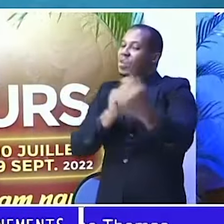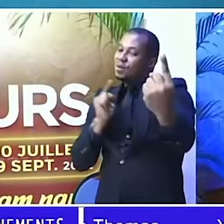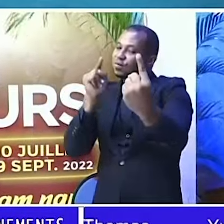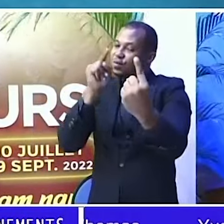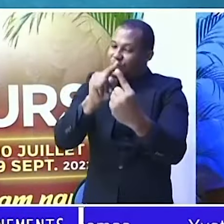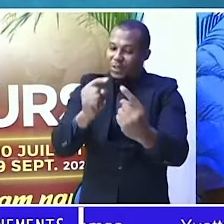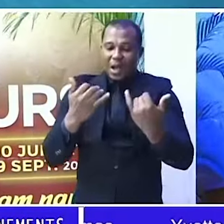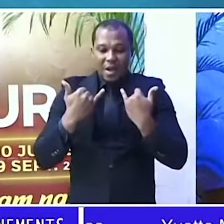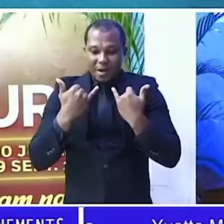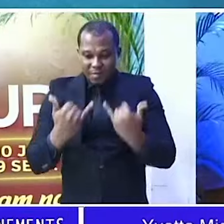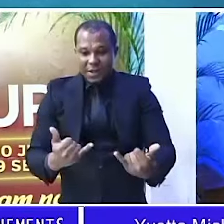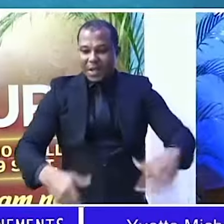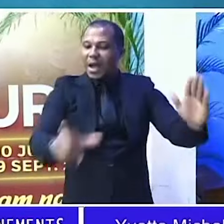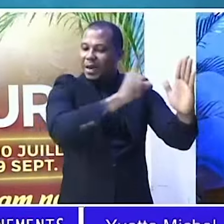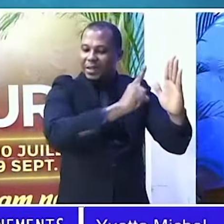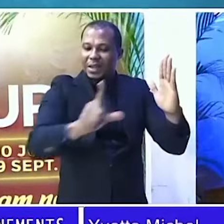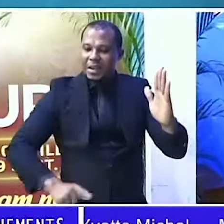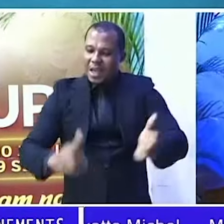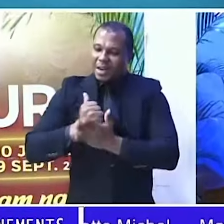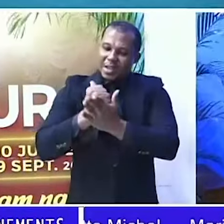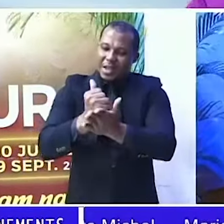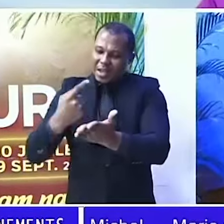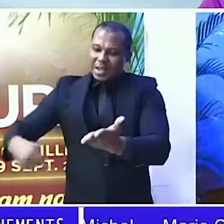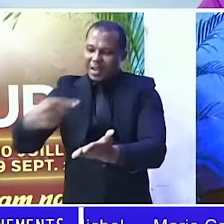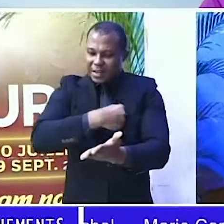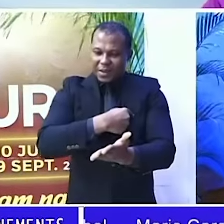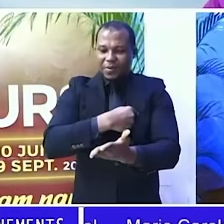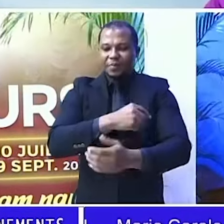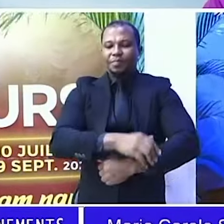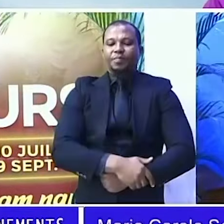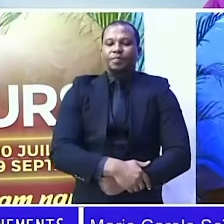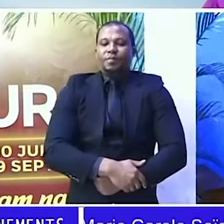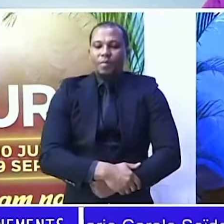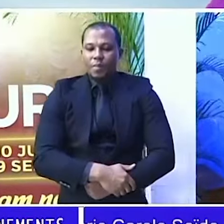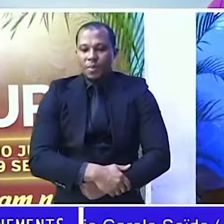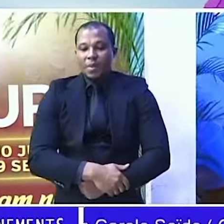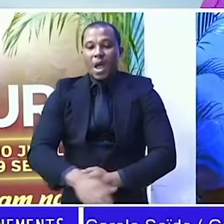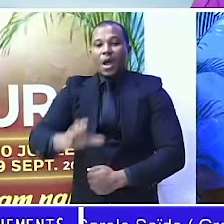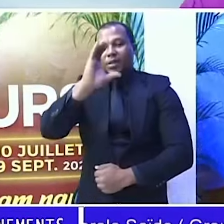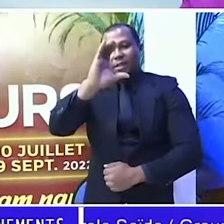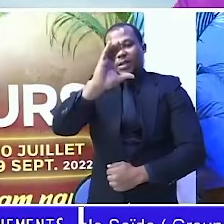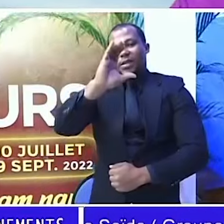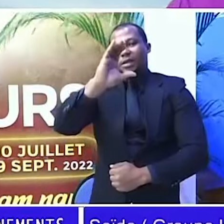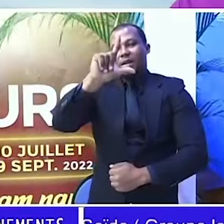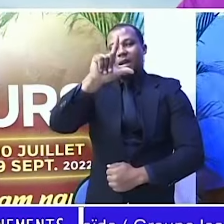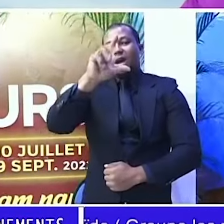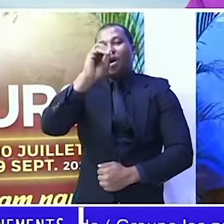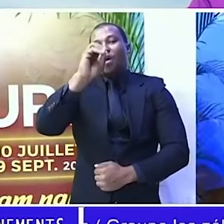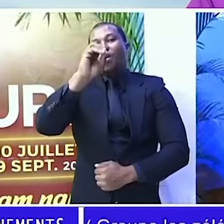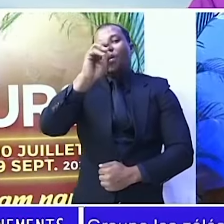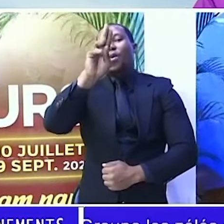l'Éternel nous a secouru et c'est peut-être ça Klomishka Stéphanie